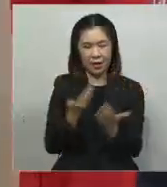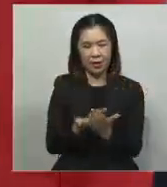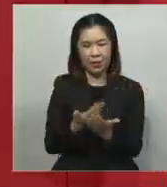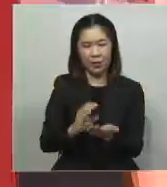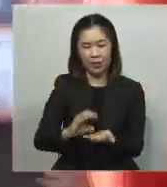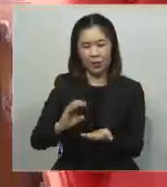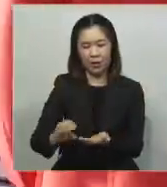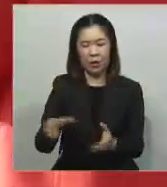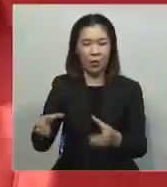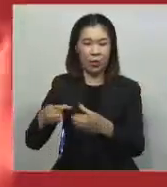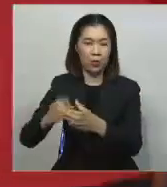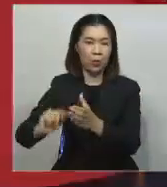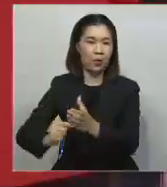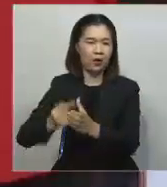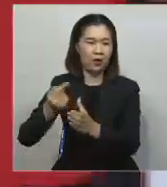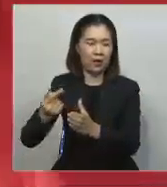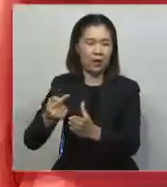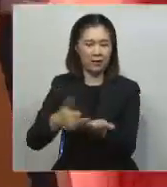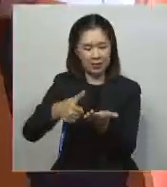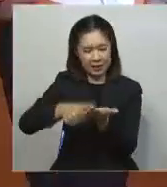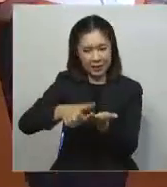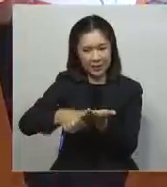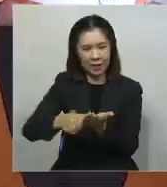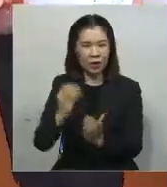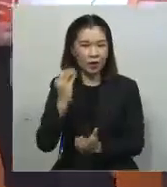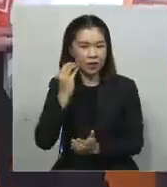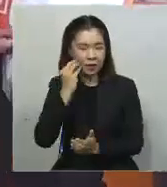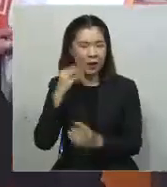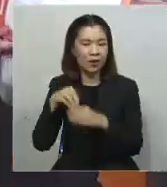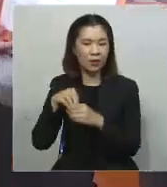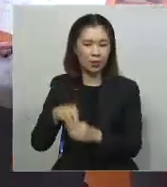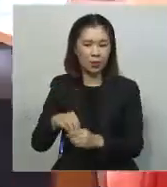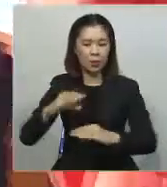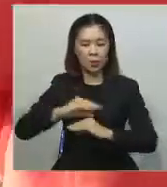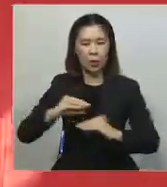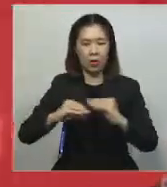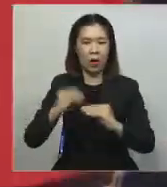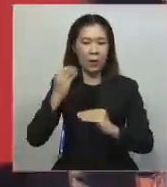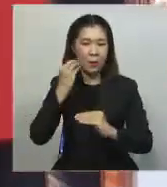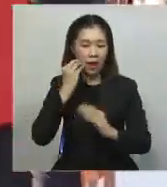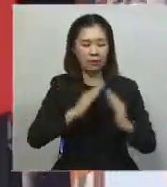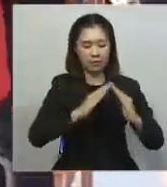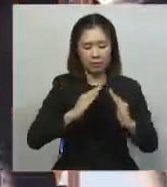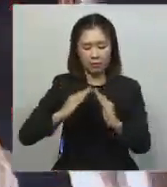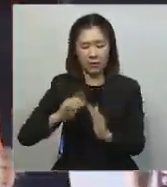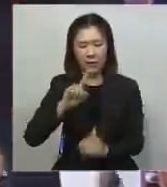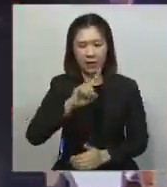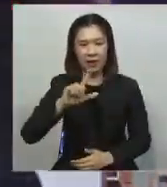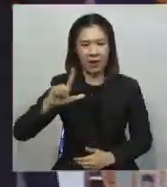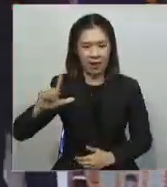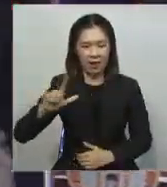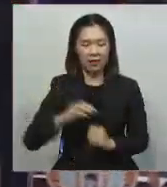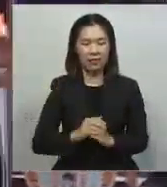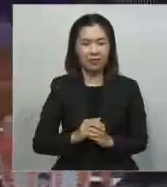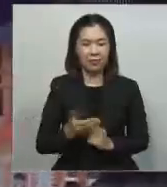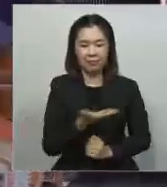ากลุ่มแรกในโครงการสินเชื่อเพื่อที่อยู่อาศัยแห่งรัฐหรือโครงการบ้านล้านหลังได้ขอแสดงความยินดี